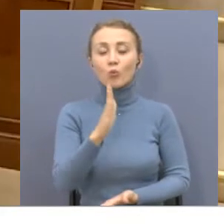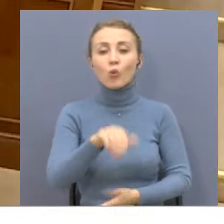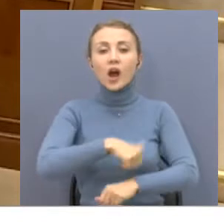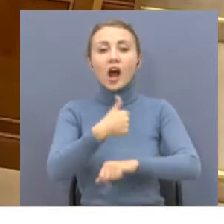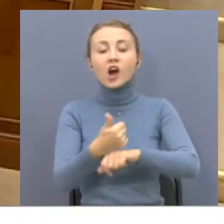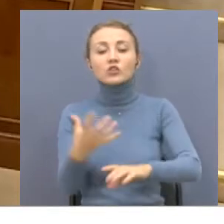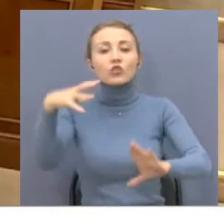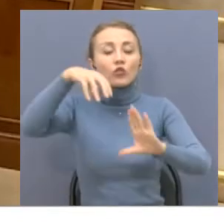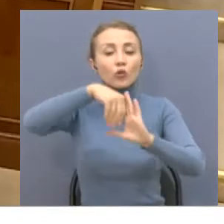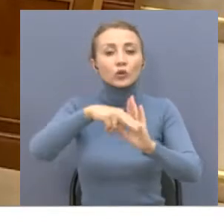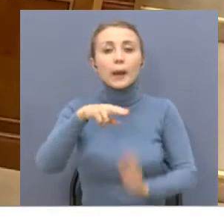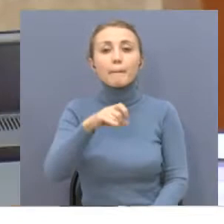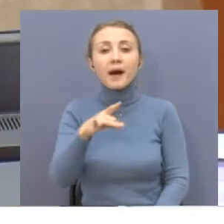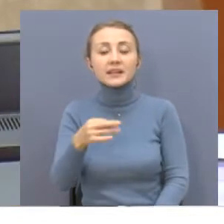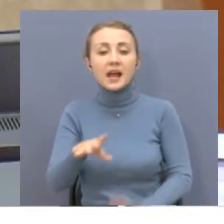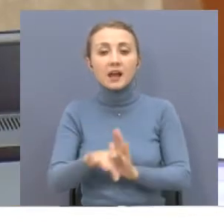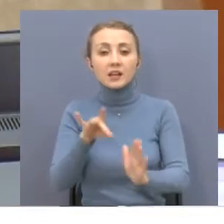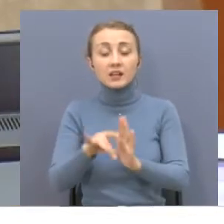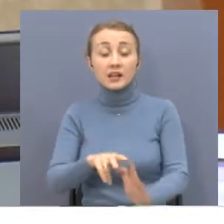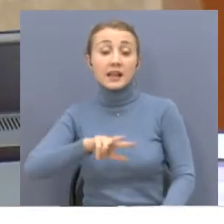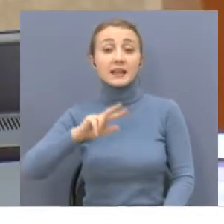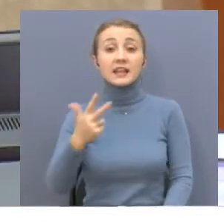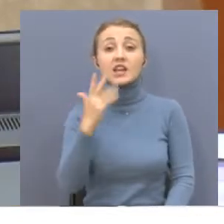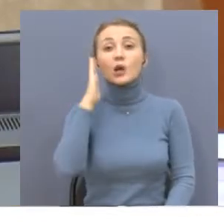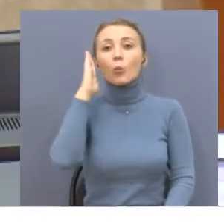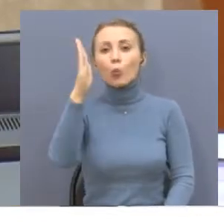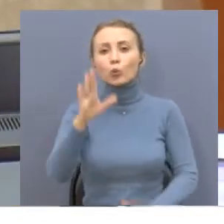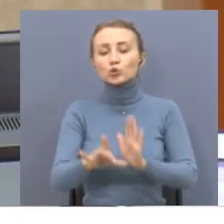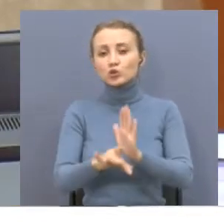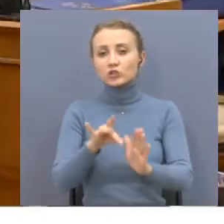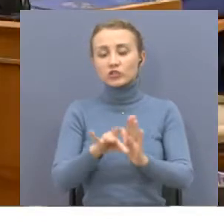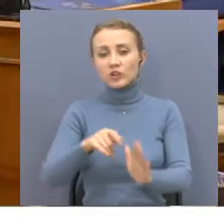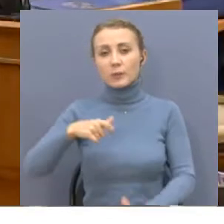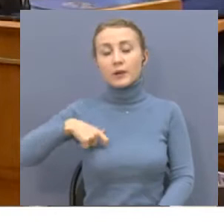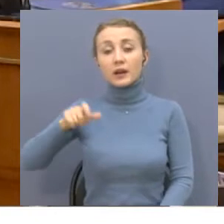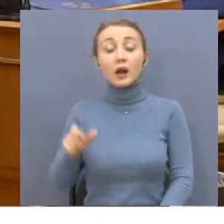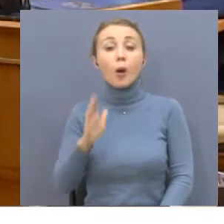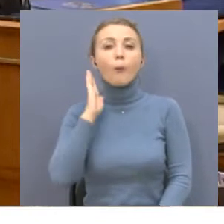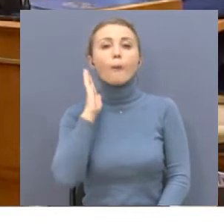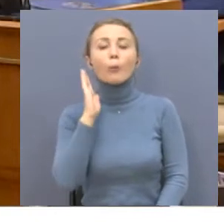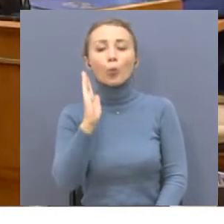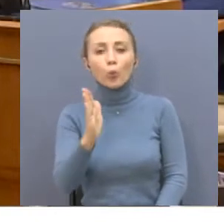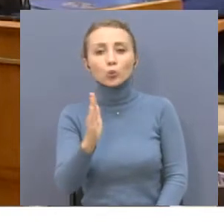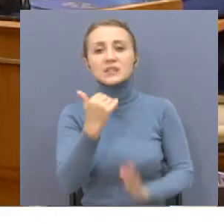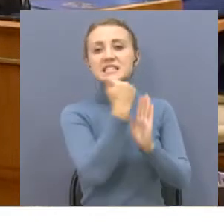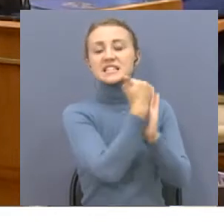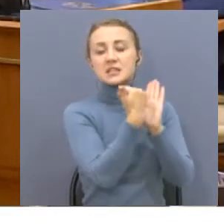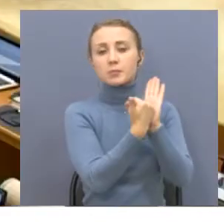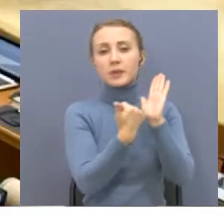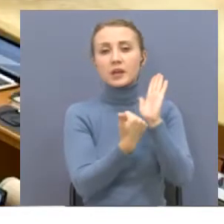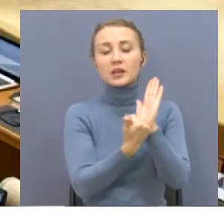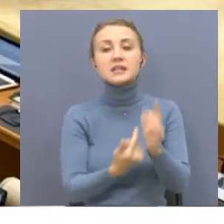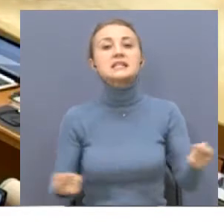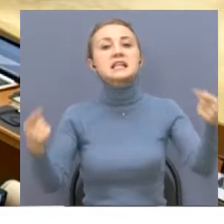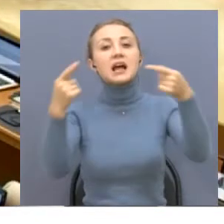алдағы мәслихаттар сайлауы алғаш рет партиялық тізім бойынша өтеді. Пропорционалды модель әлемдік демократиялық тәжірибеге толық сай келеді. Саяси